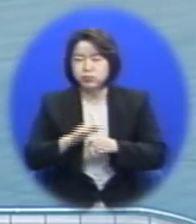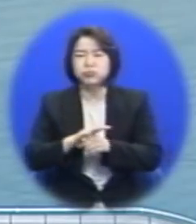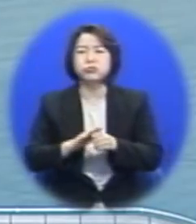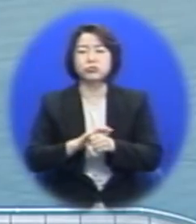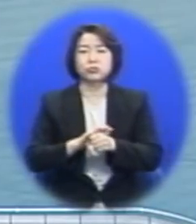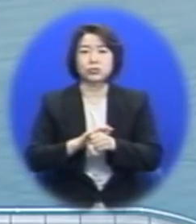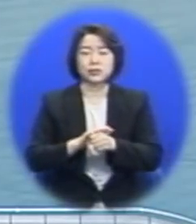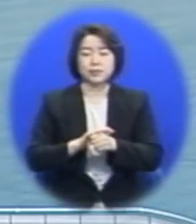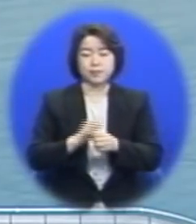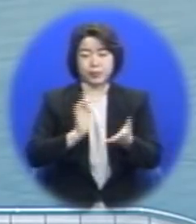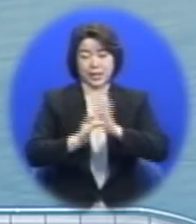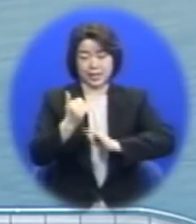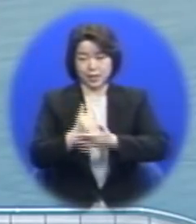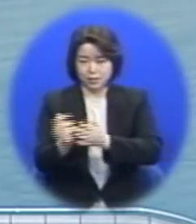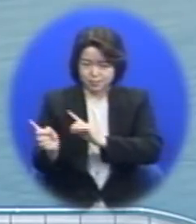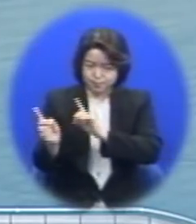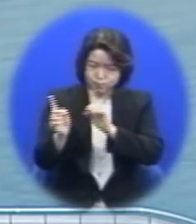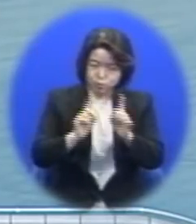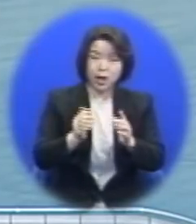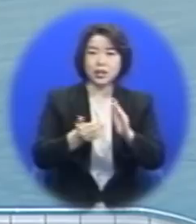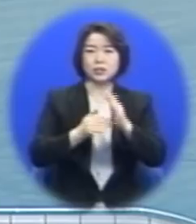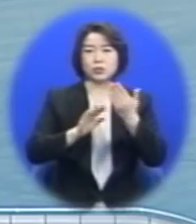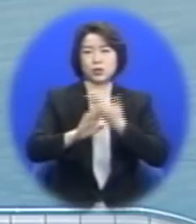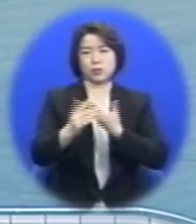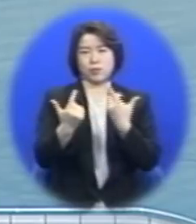예수님이 부활하시고 난 다음도 똑같죠.